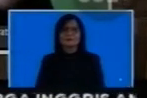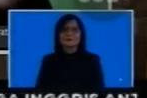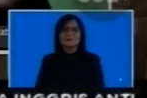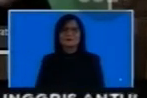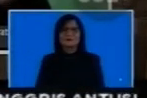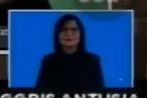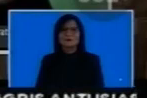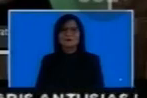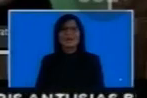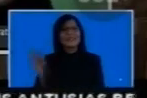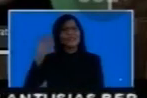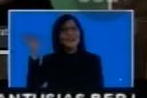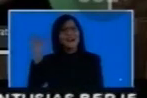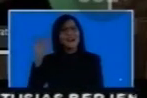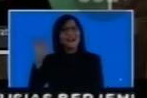Bye-bye.